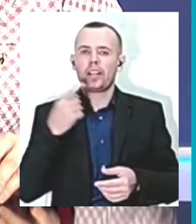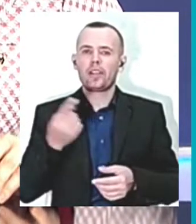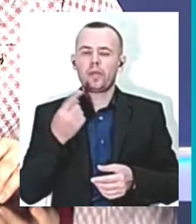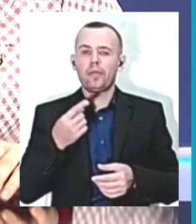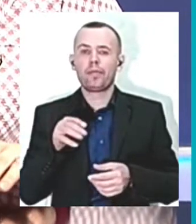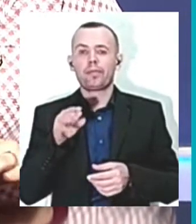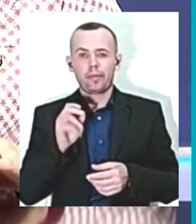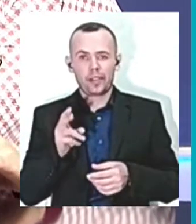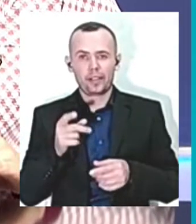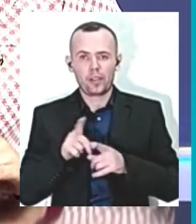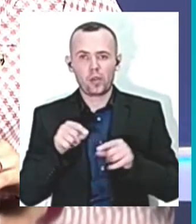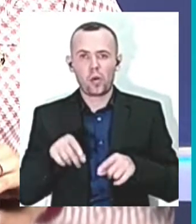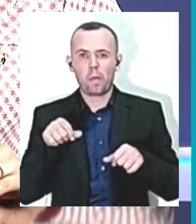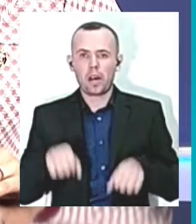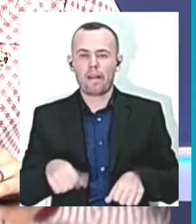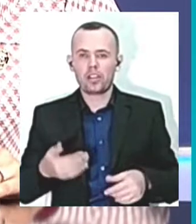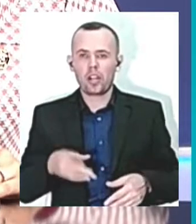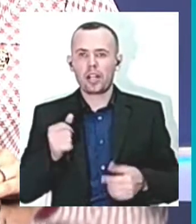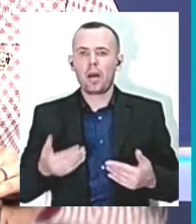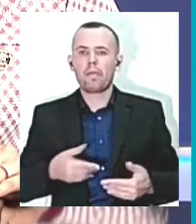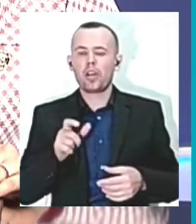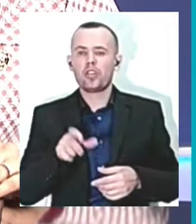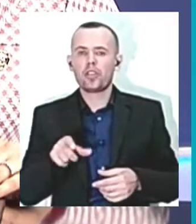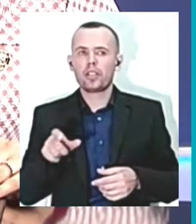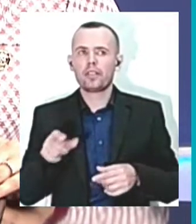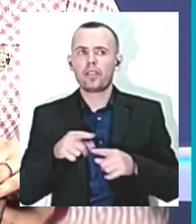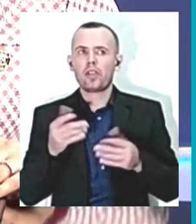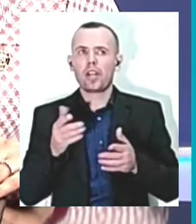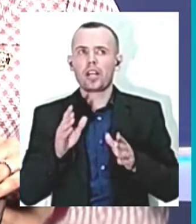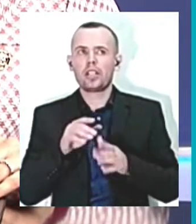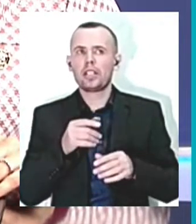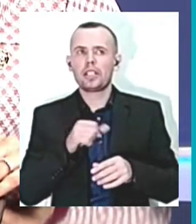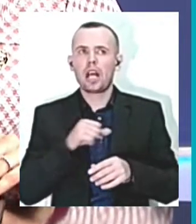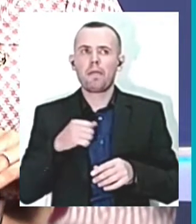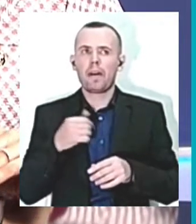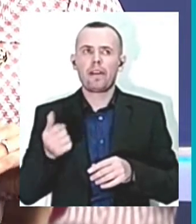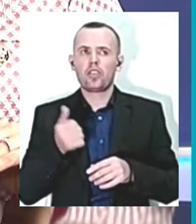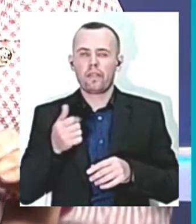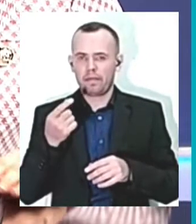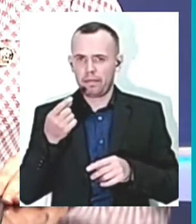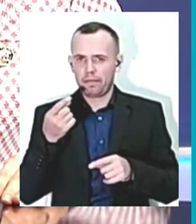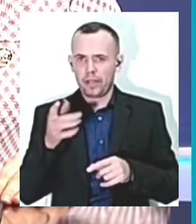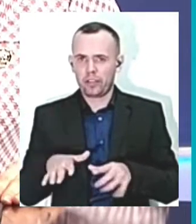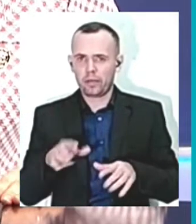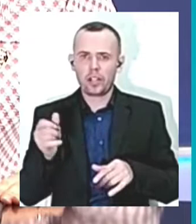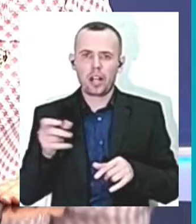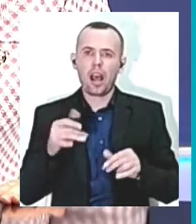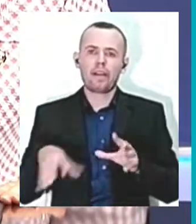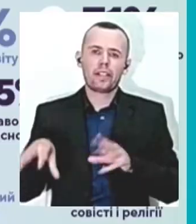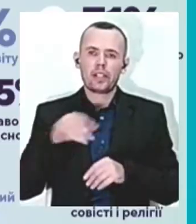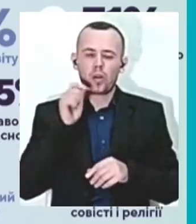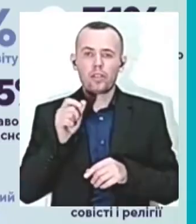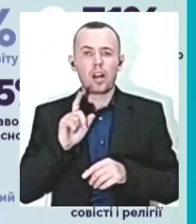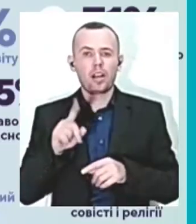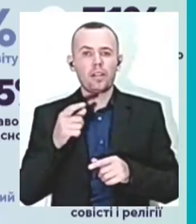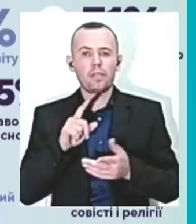для мешканців південного регіону є таким само важливим на першому місці, як і для всіх українців, але тут воно ще вище. Тобто